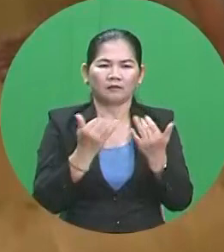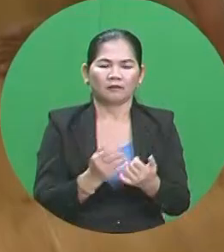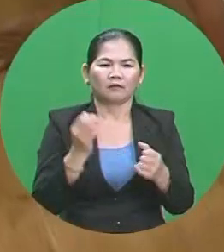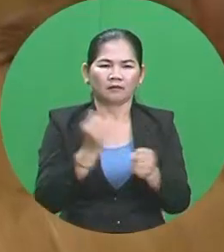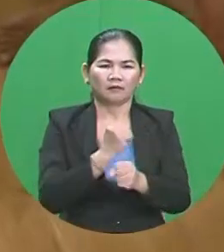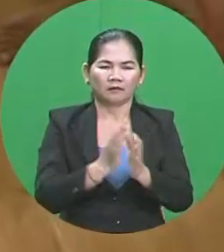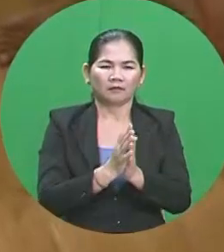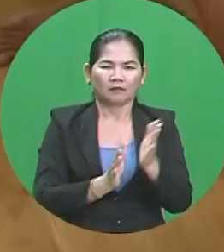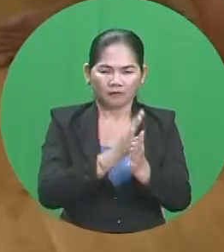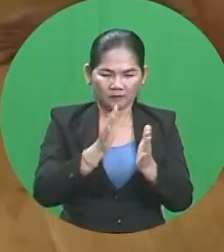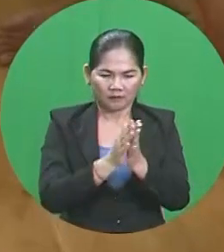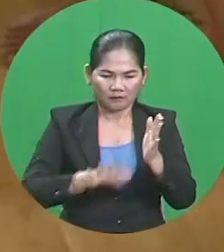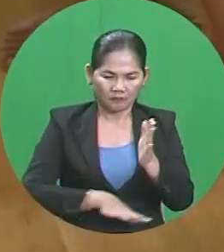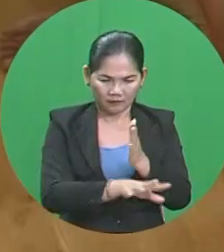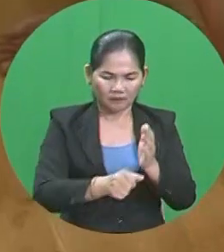ចំពោះប្រជាពលរដ្ឋនៅគ្រប់ទីកន្លែងទាំងអស់ ក្នុងប្រទេសកម្ពុជា